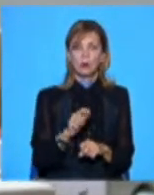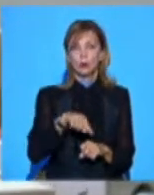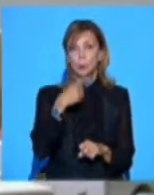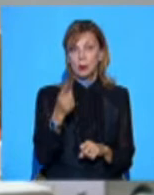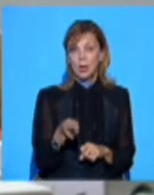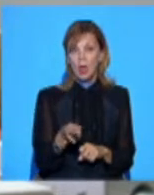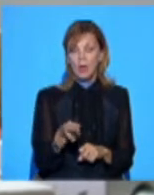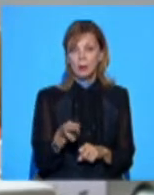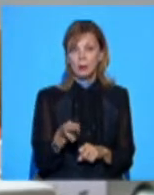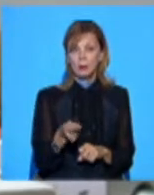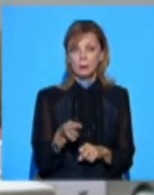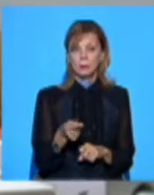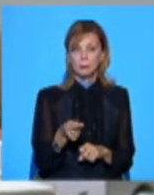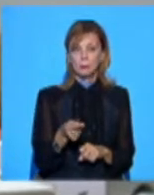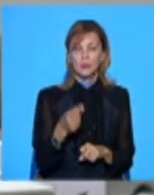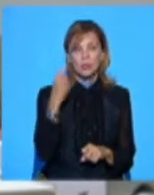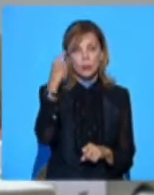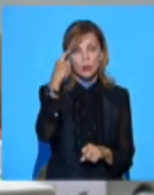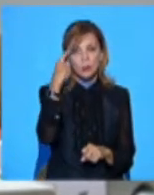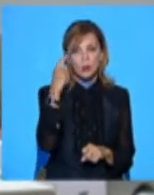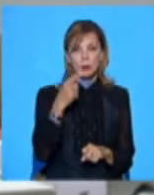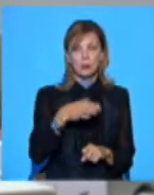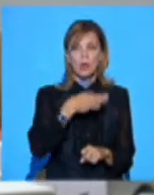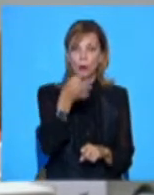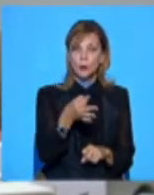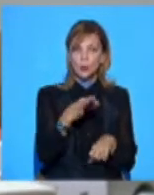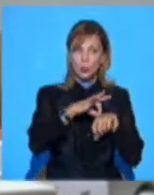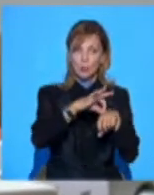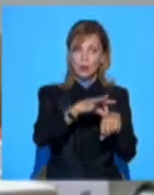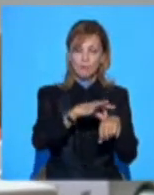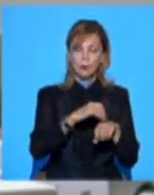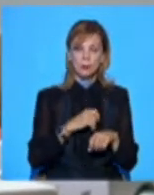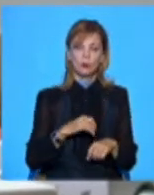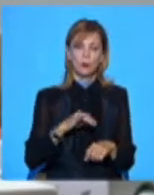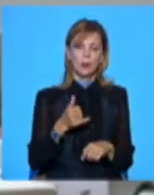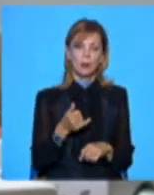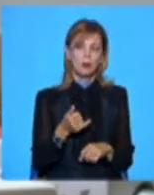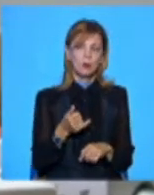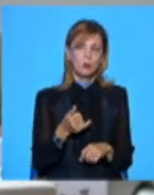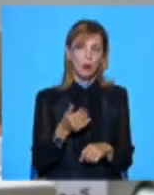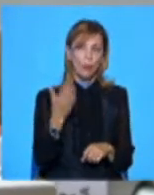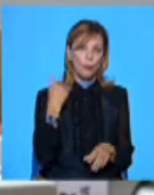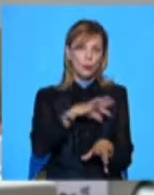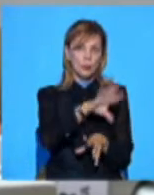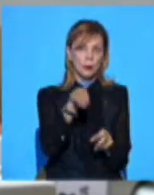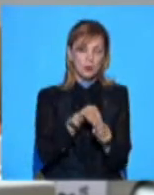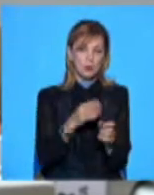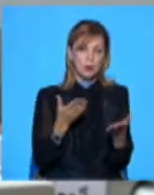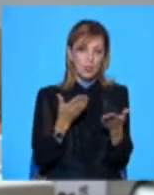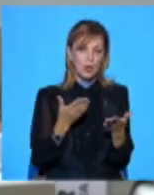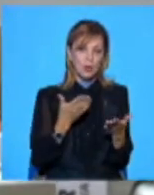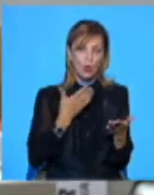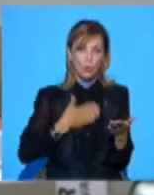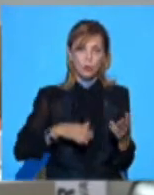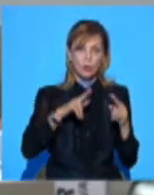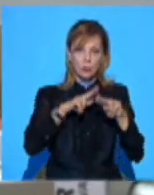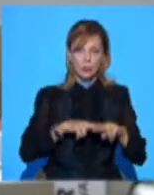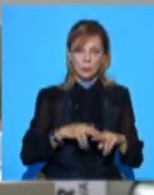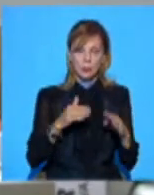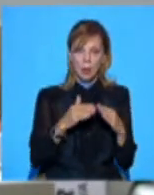După care știm că ne-au spus doamnele învățătoare că au fost părinți care au solicitat rămânerea